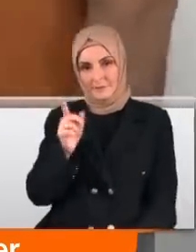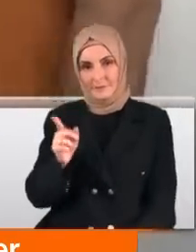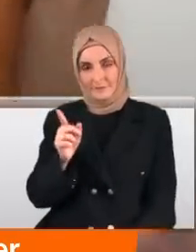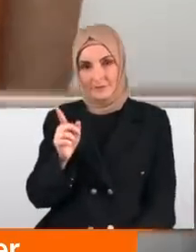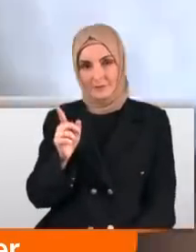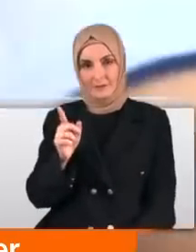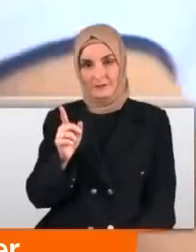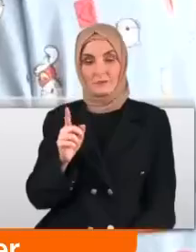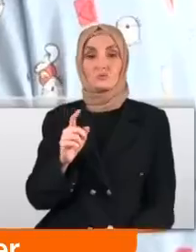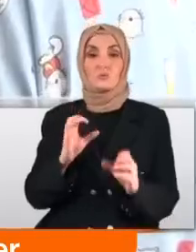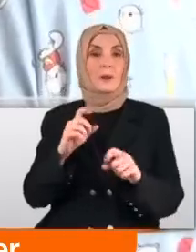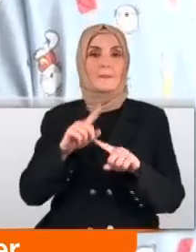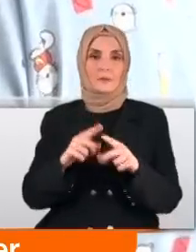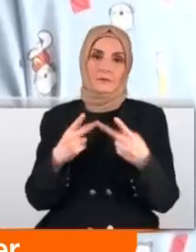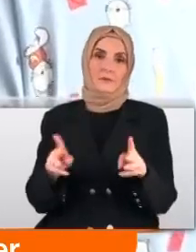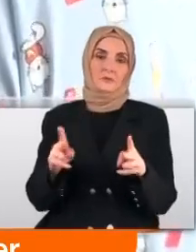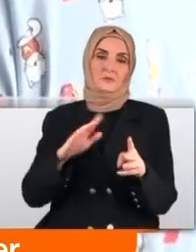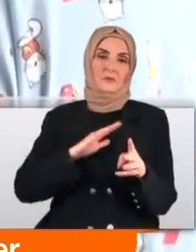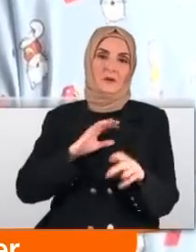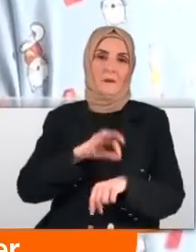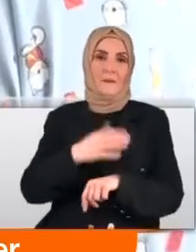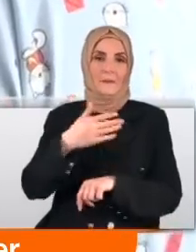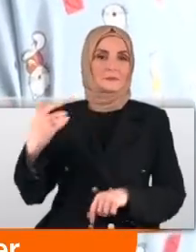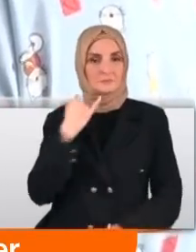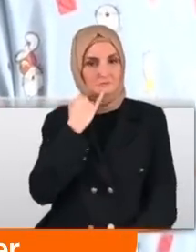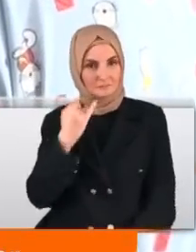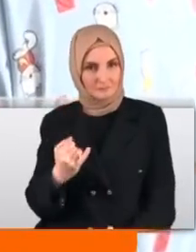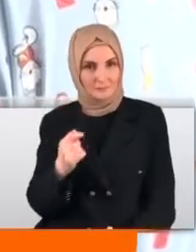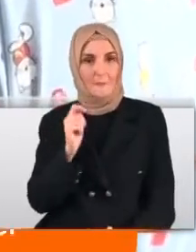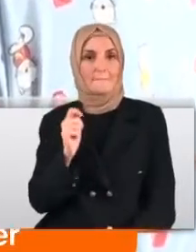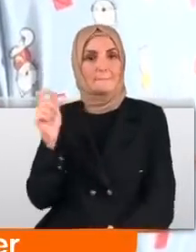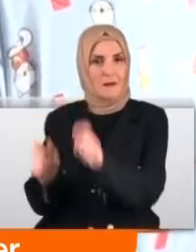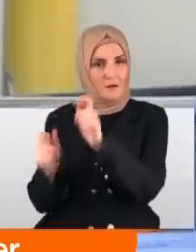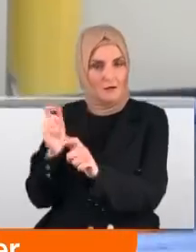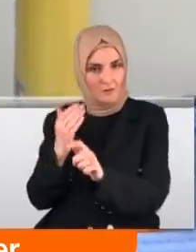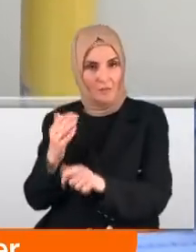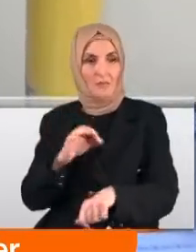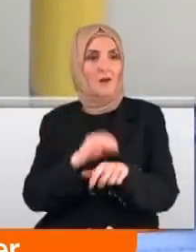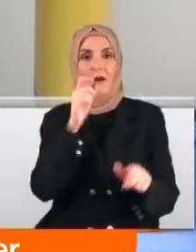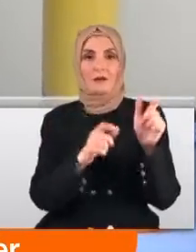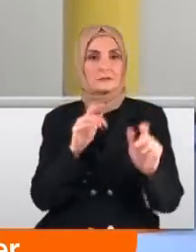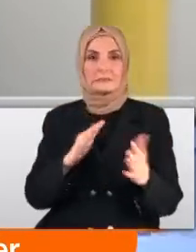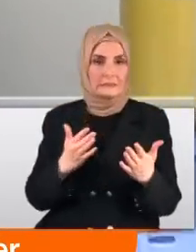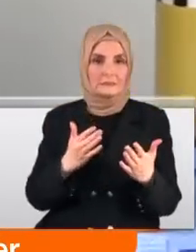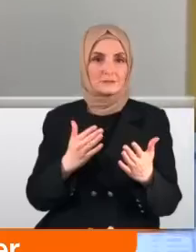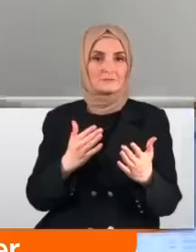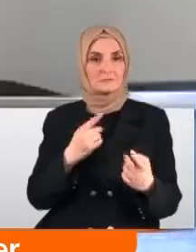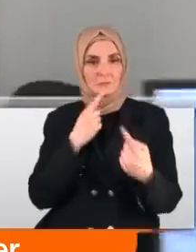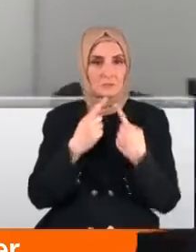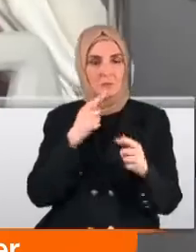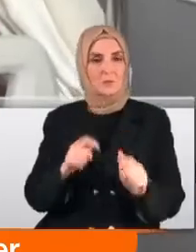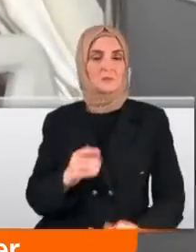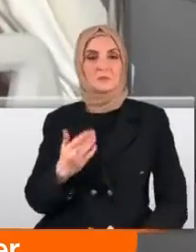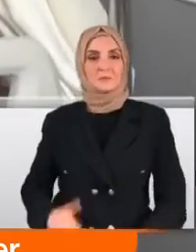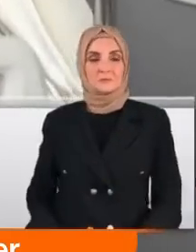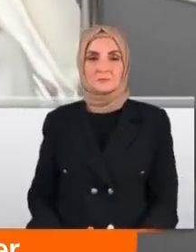açık olan hastaneyi ziyaret etti. Hem personelin hem de hastaların nabzını tuttu. Var mı yapacağımız? Teşekkürler, sağ olun, hoş